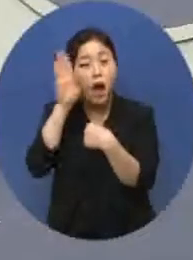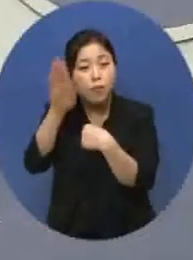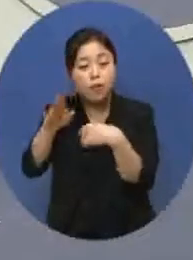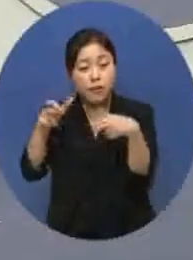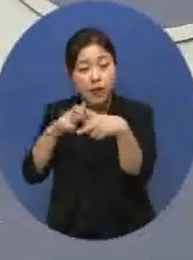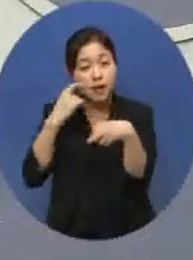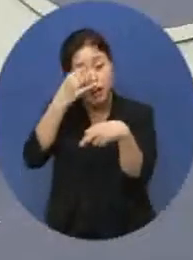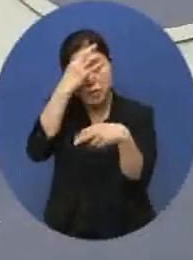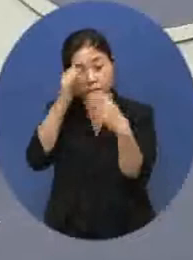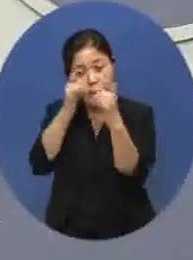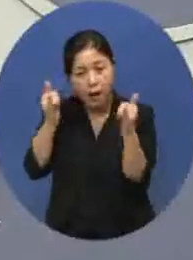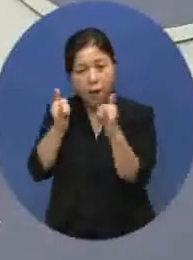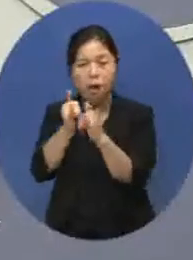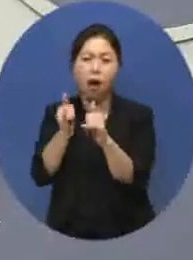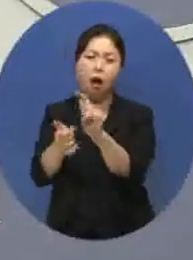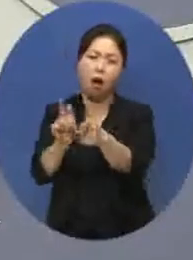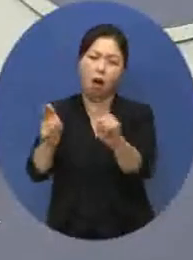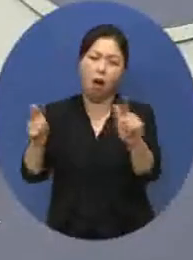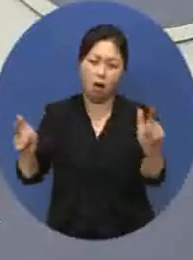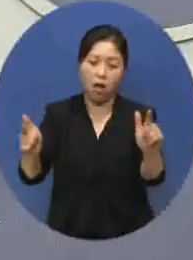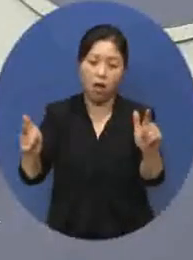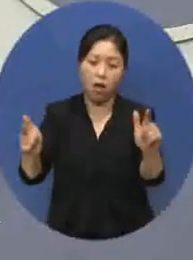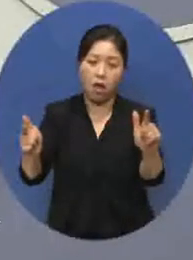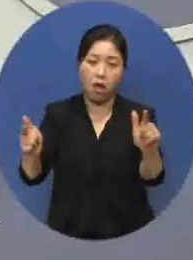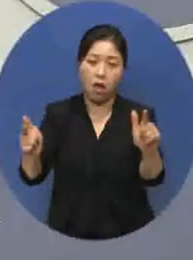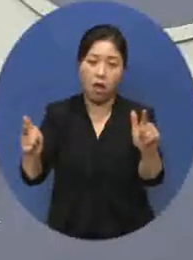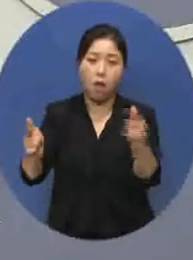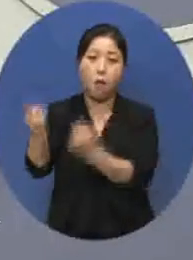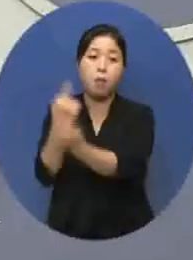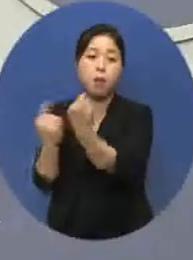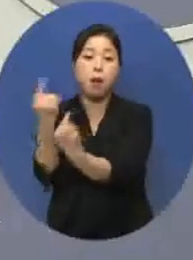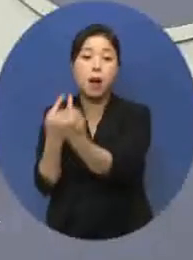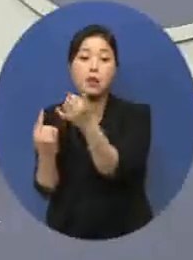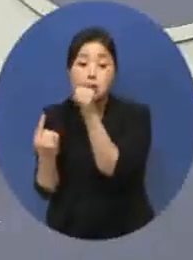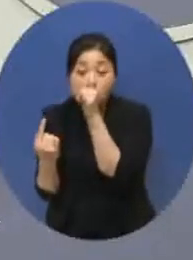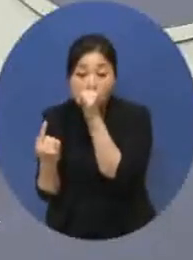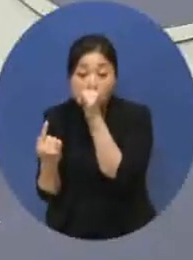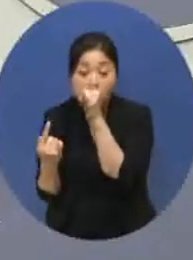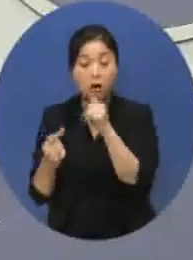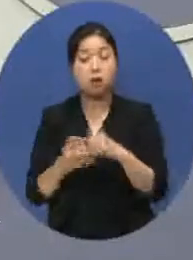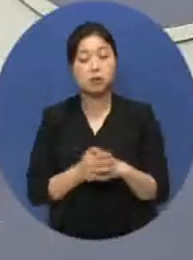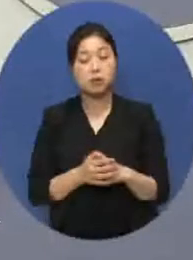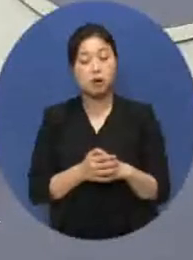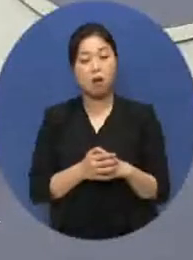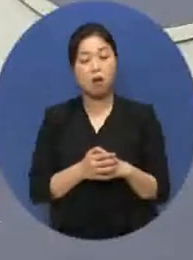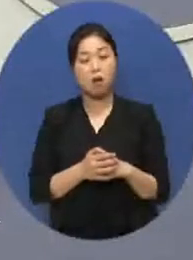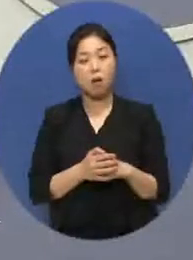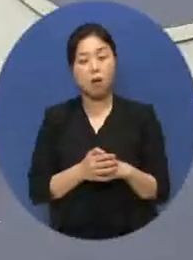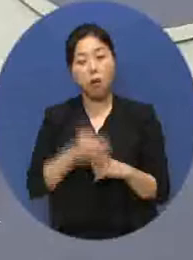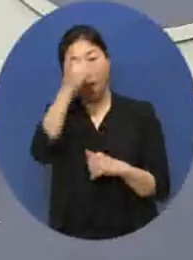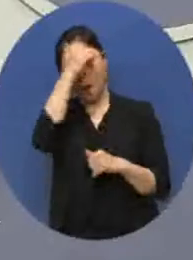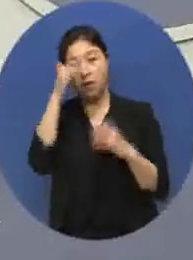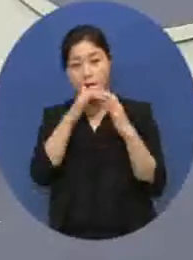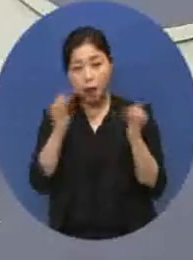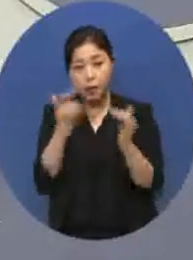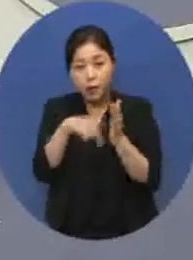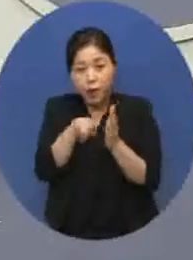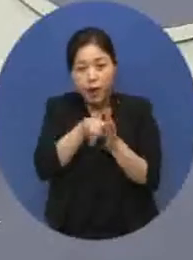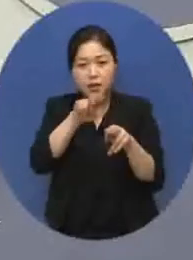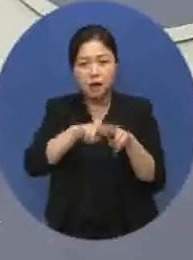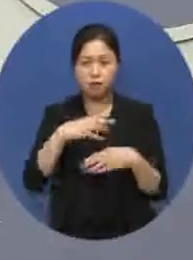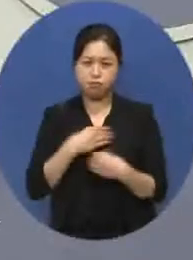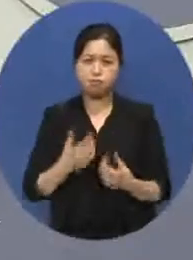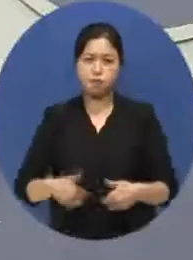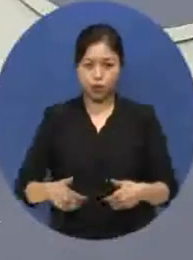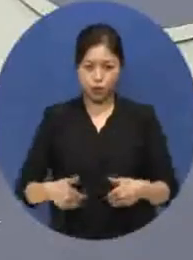다양하게 나오거든요. 그래서 그들을 또 관객도 좀 더 편한 관객을 만저 자리를 만들어 줘야 돼요.